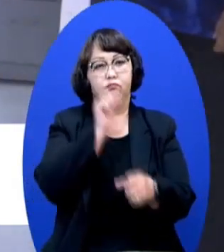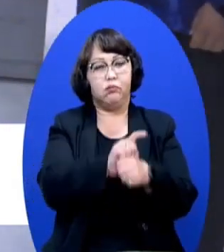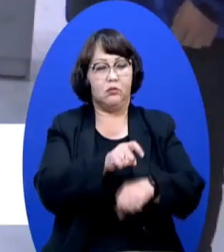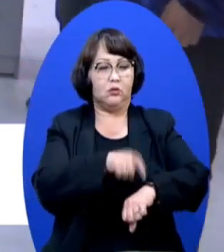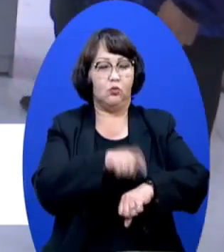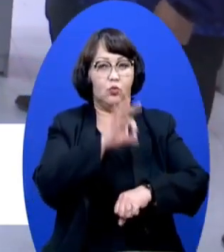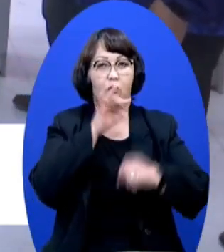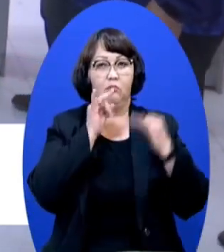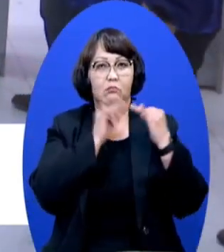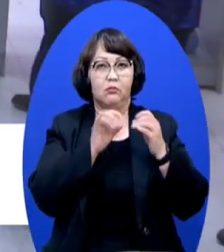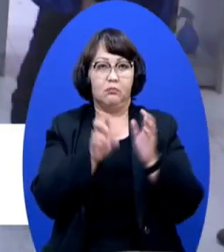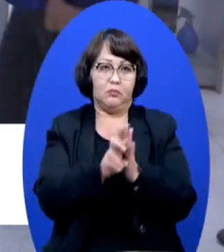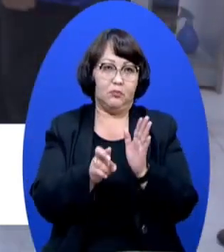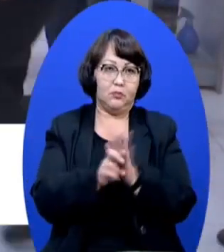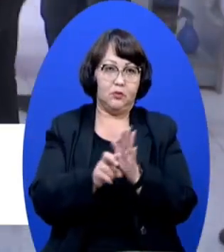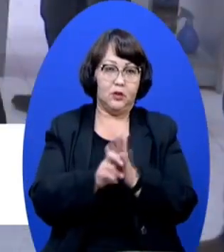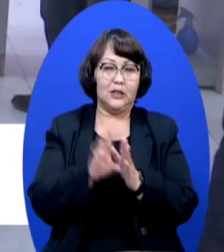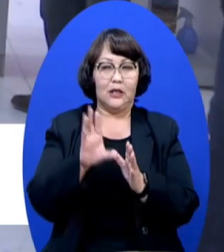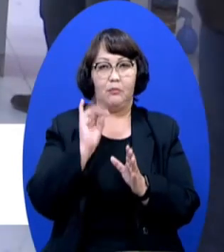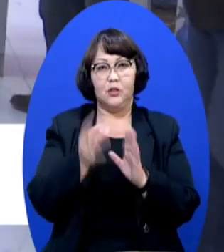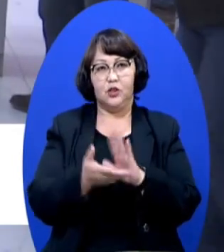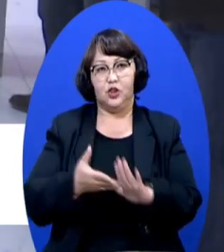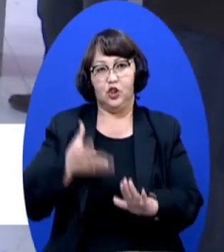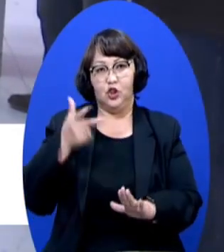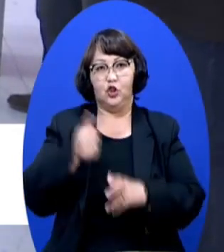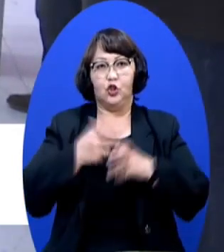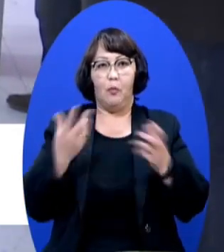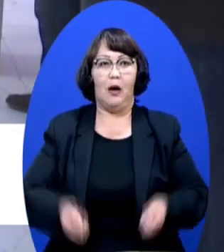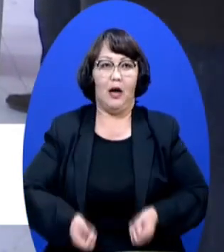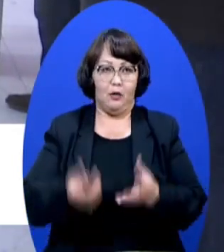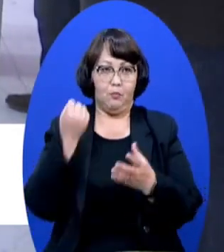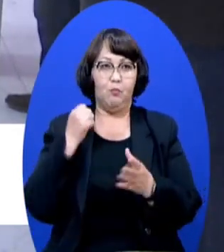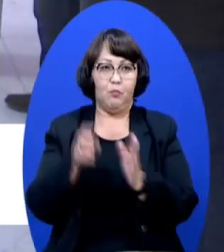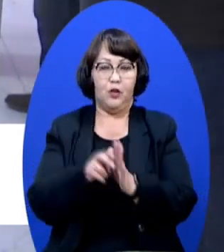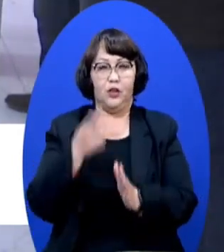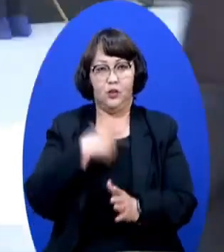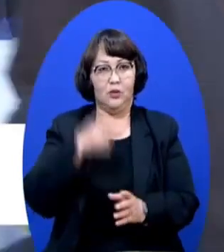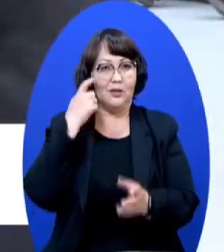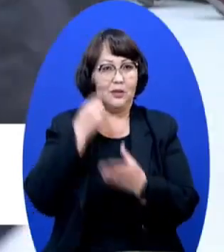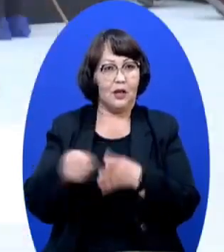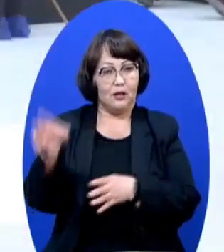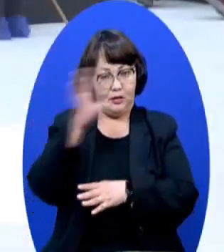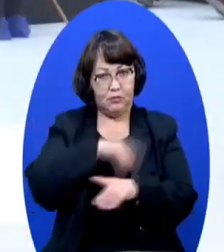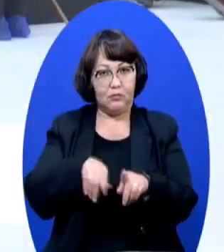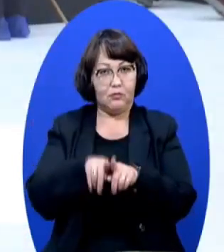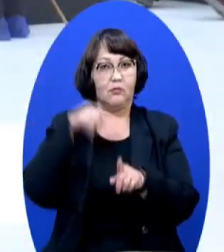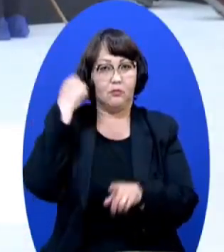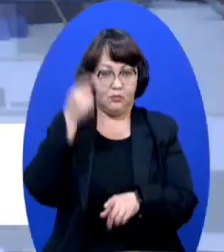хуулийн нэмэлт өөрчлөлт нь энэ салбарт томоохон шинэчлэл авчирна гэдэгт гишүүд санал нэг байлаа.